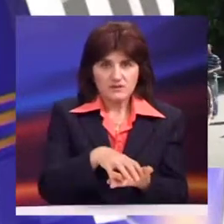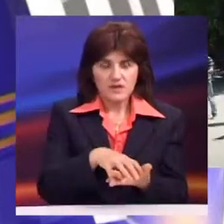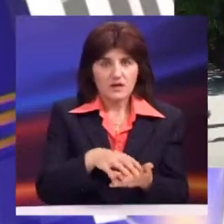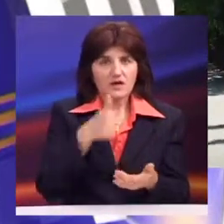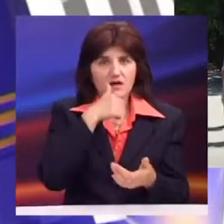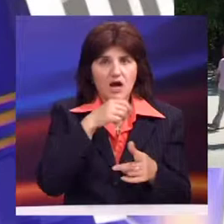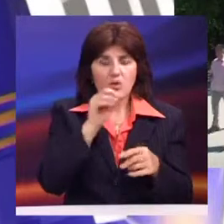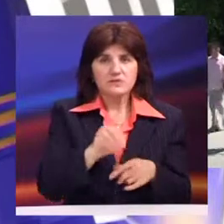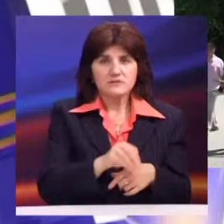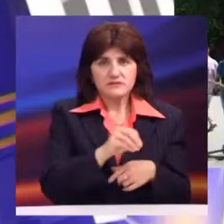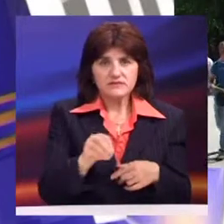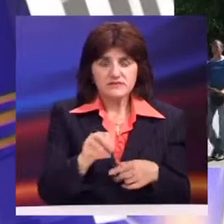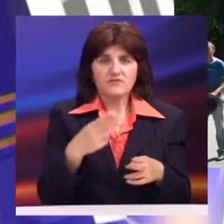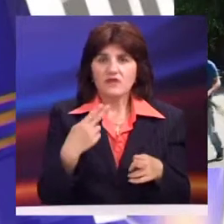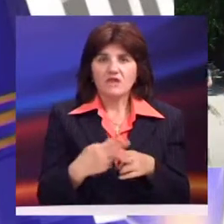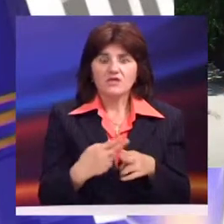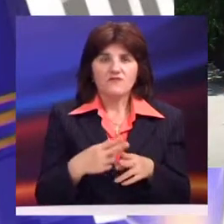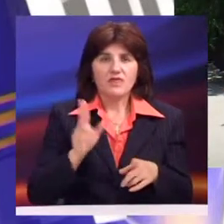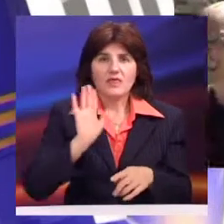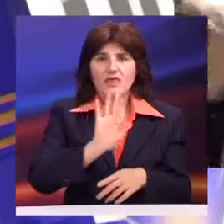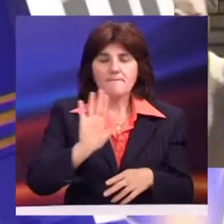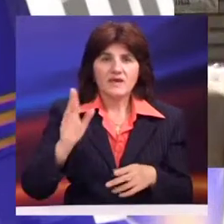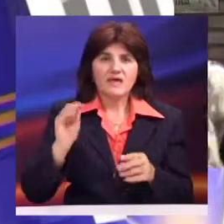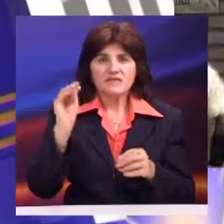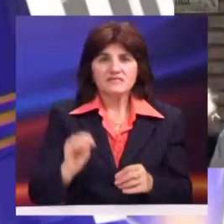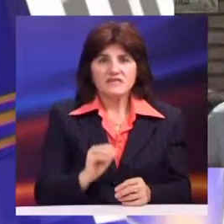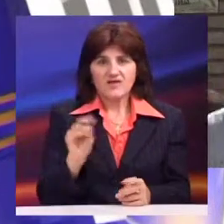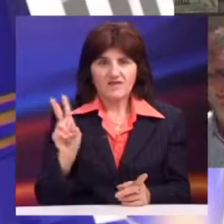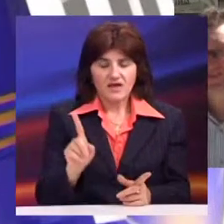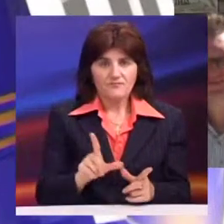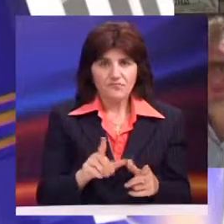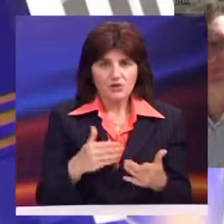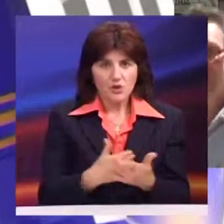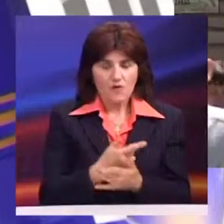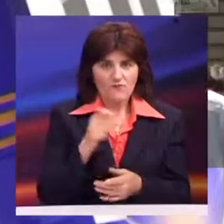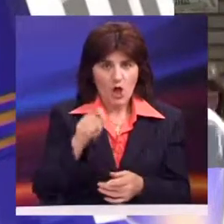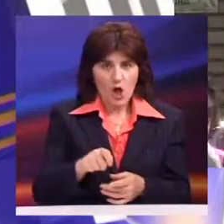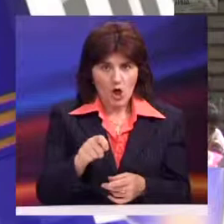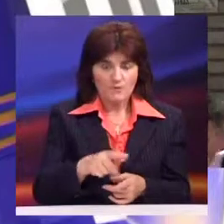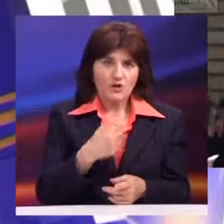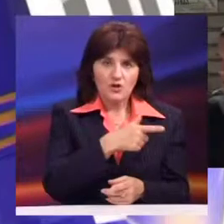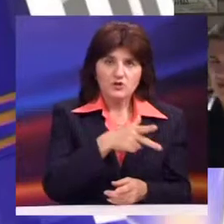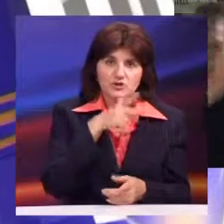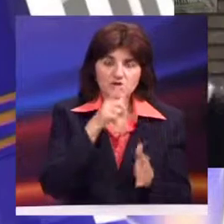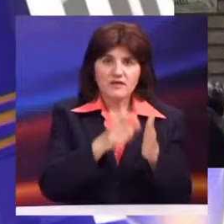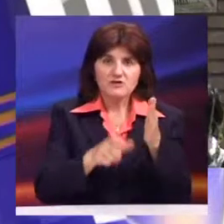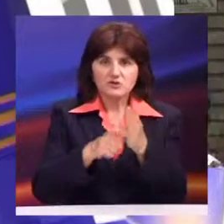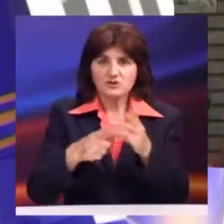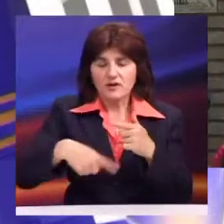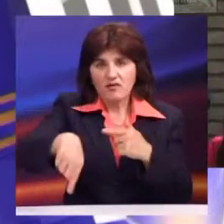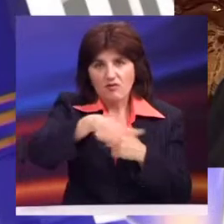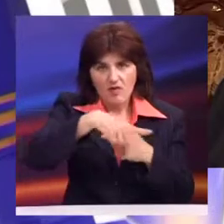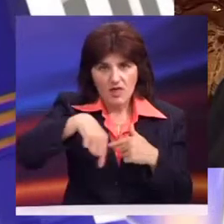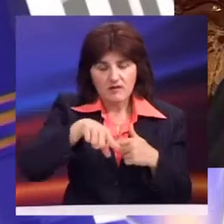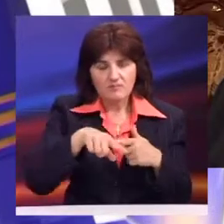Vaznesenja, kao što su i ostali trgovi ispred crkava u gradu nazvani po imenu crkve. Crkvenog odbora novog, izražena je želja